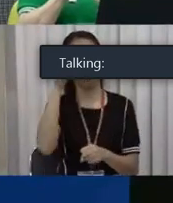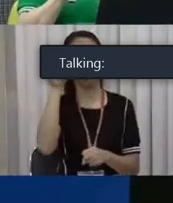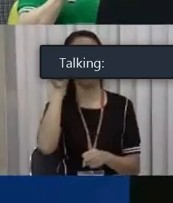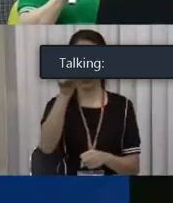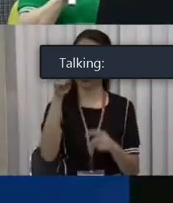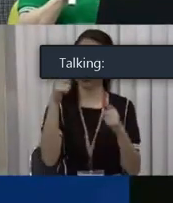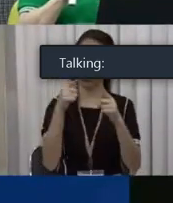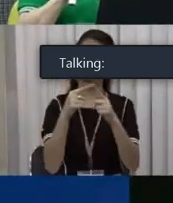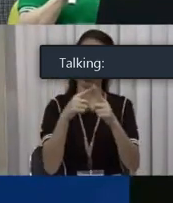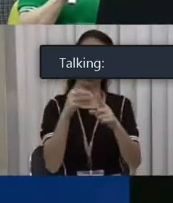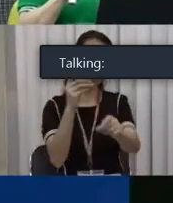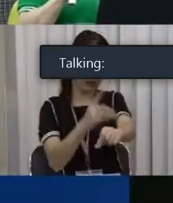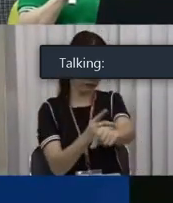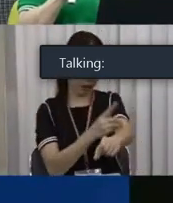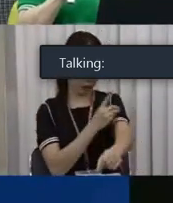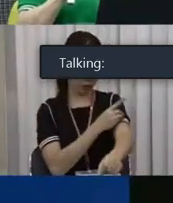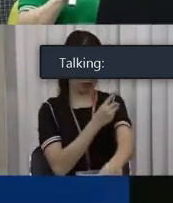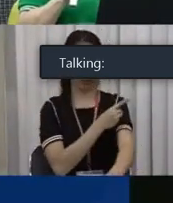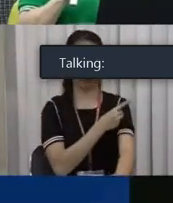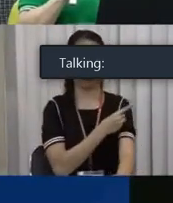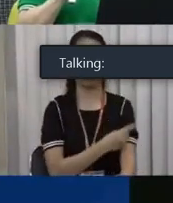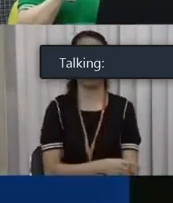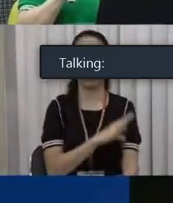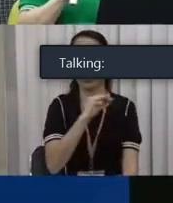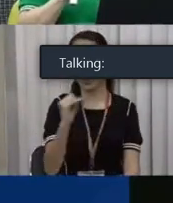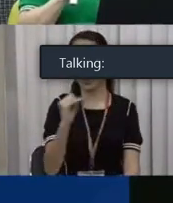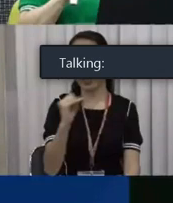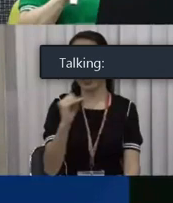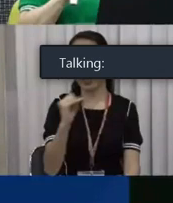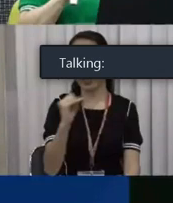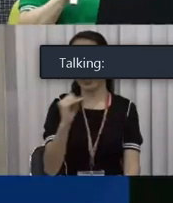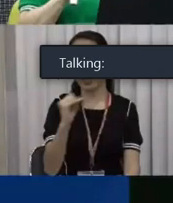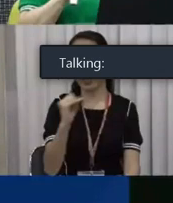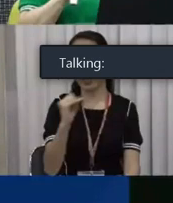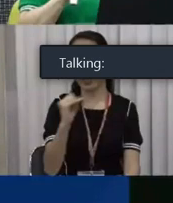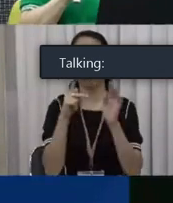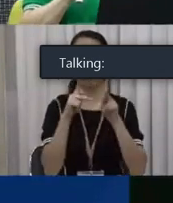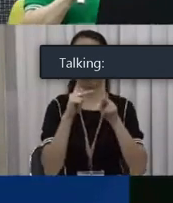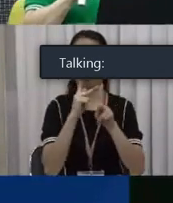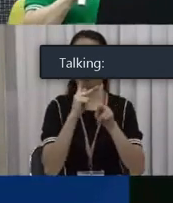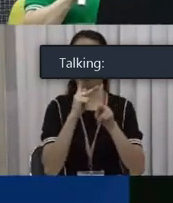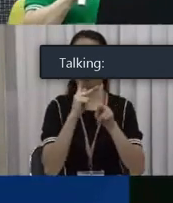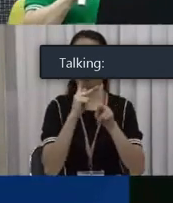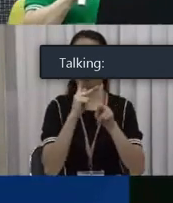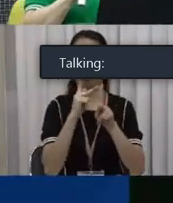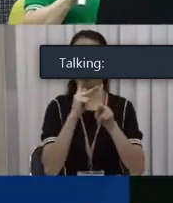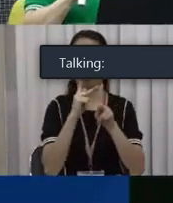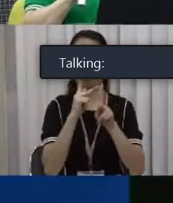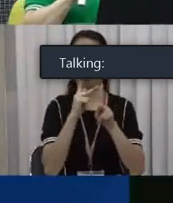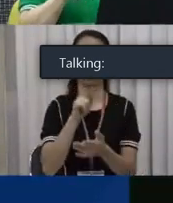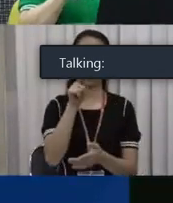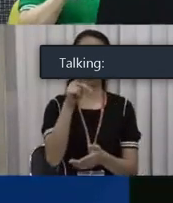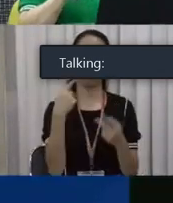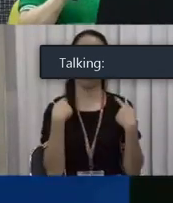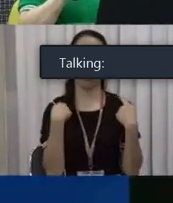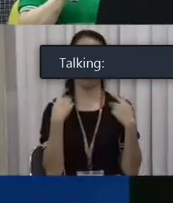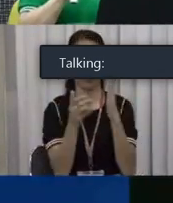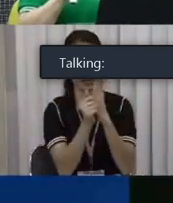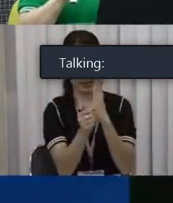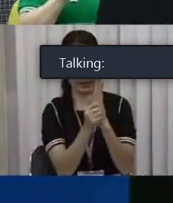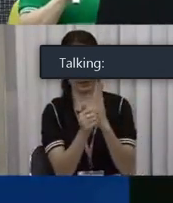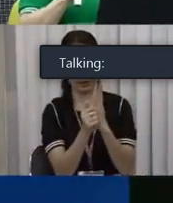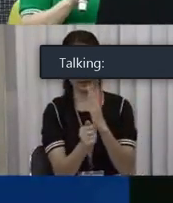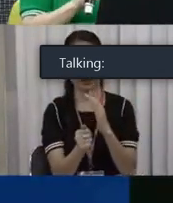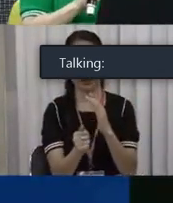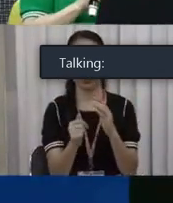way of proving your talent. Na-enhance na ka ang imong skills, knowledge nga during sa imong